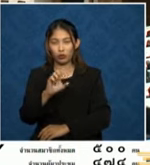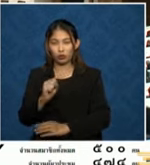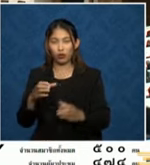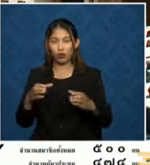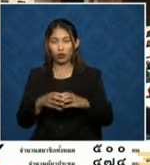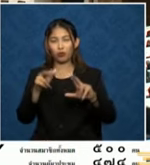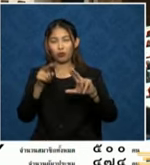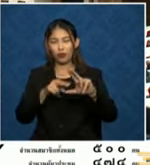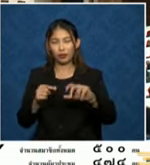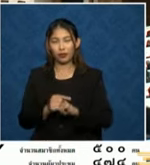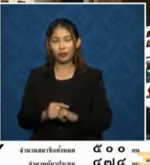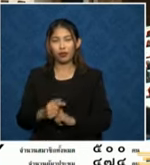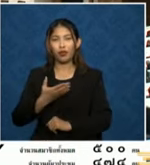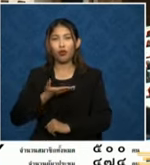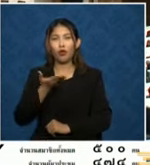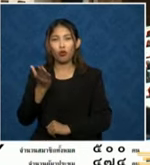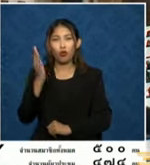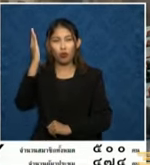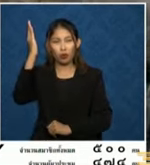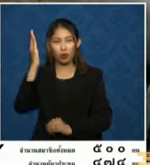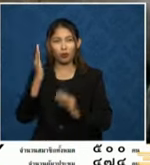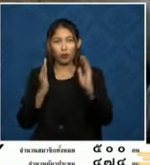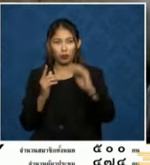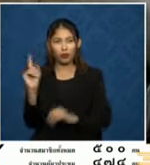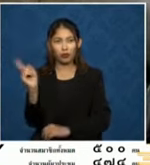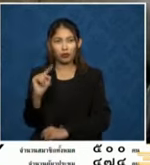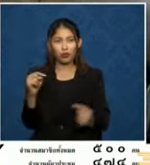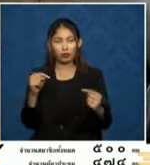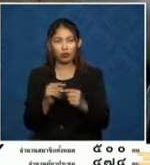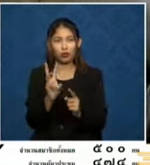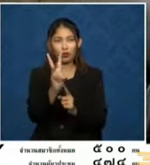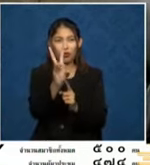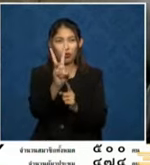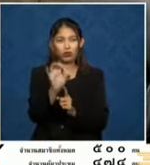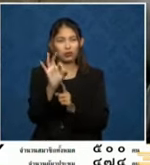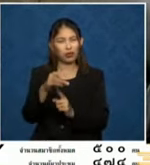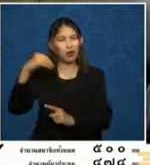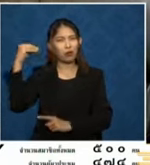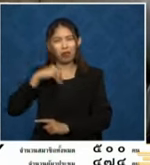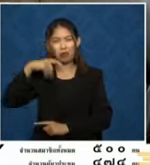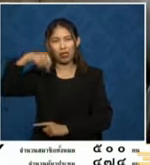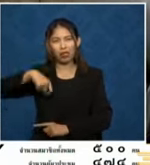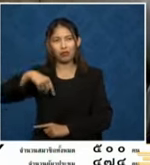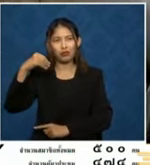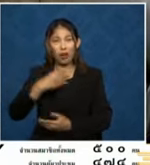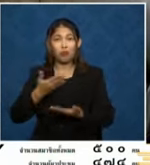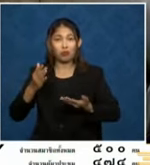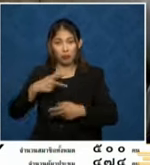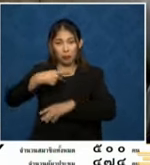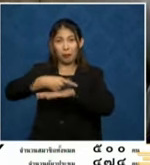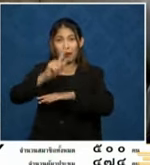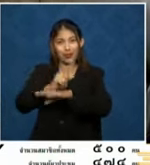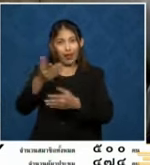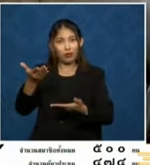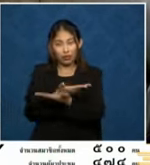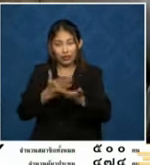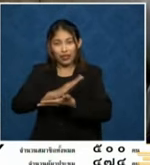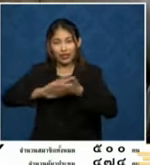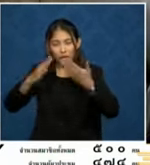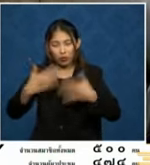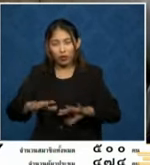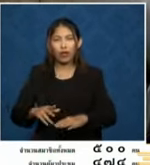คก้าวไกลนะครับขอประท้วงผู้ประท้วงนะครับในข้อ69นะครับวนเวียนซ้ำซากและท่านประธานก็มีนิฉัยไปแล้วนะครับคำวินิจฉัย